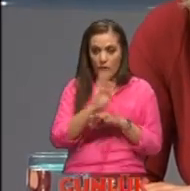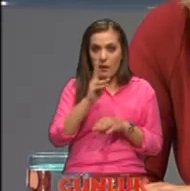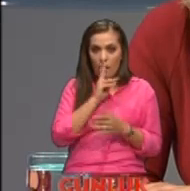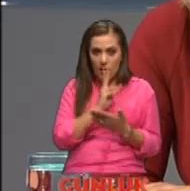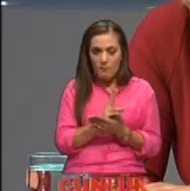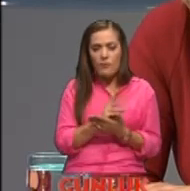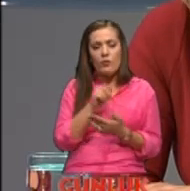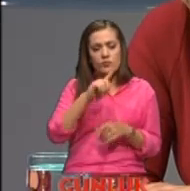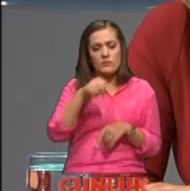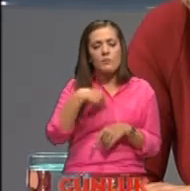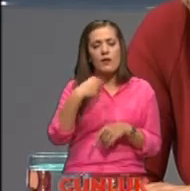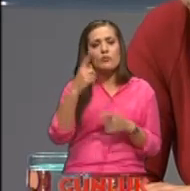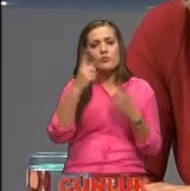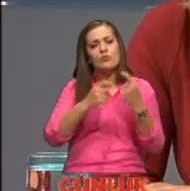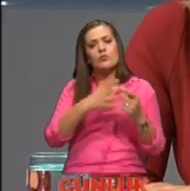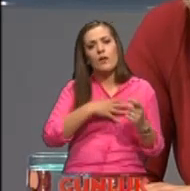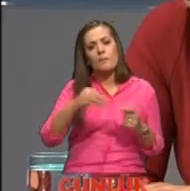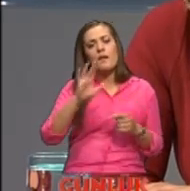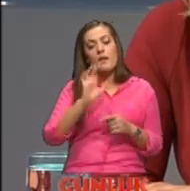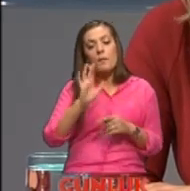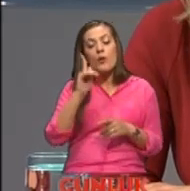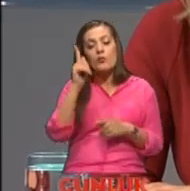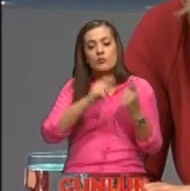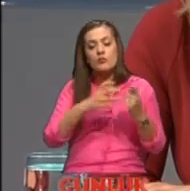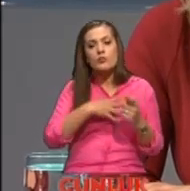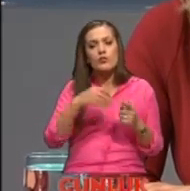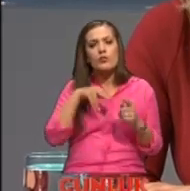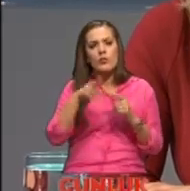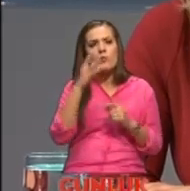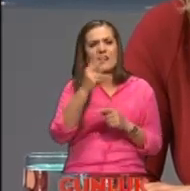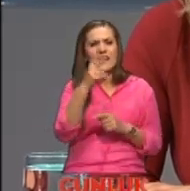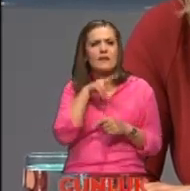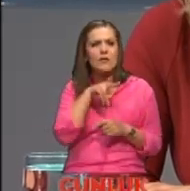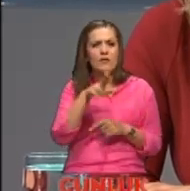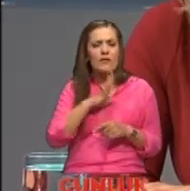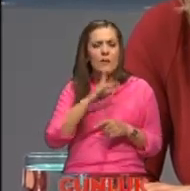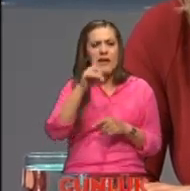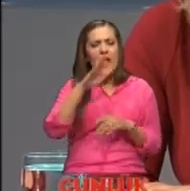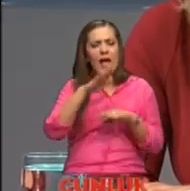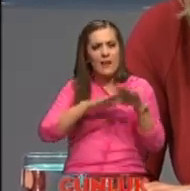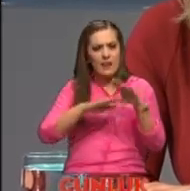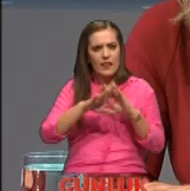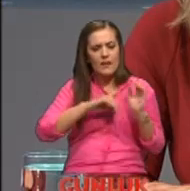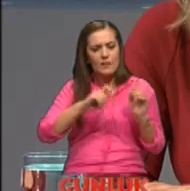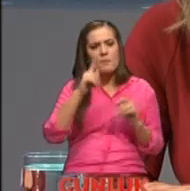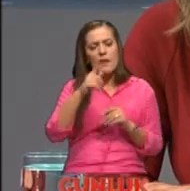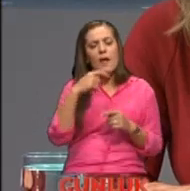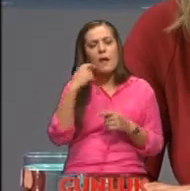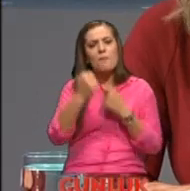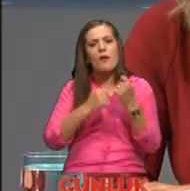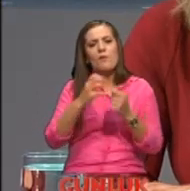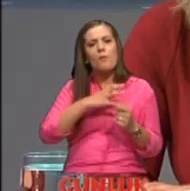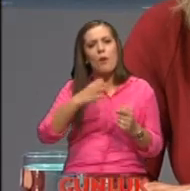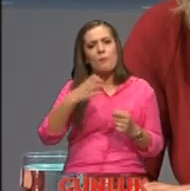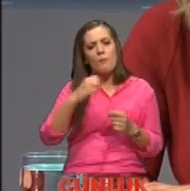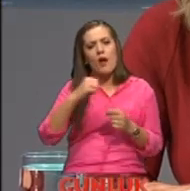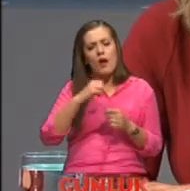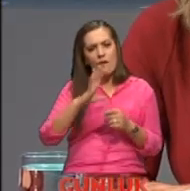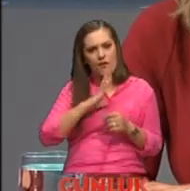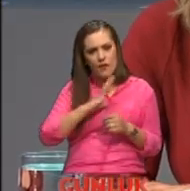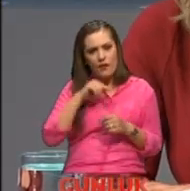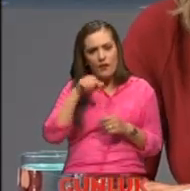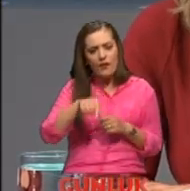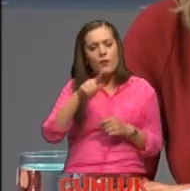eminse o zaman sütü sağmak lazım. Evet. Süt sağma yöntemi olarak da iki yöntem var. Bir elle sağma, bir de makineyle pompayla sağma yöntemi